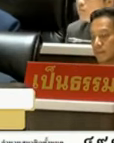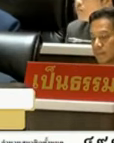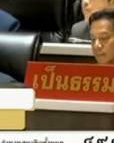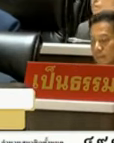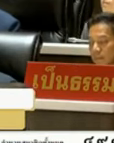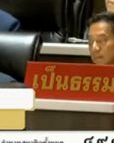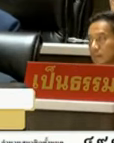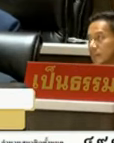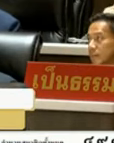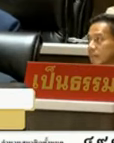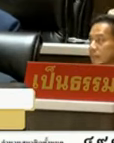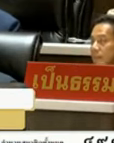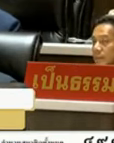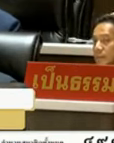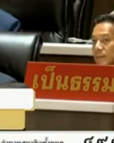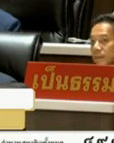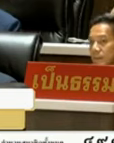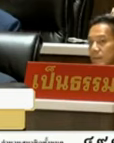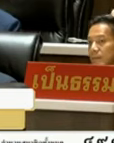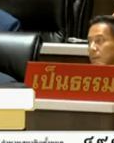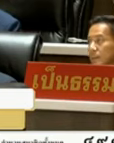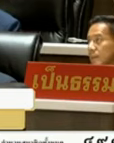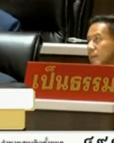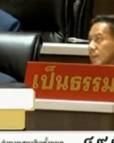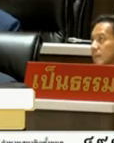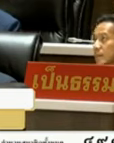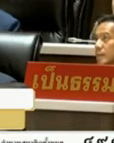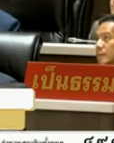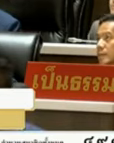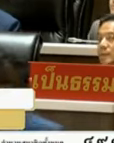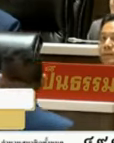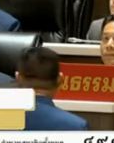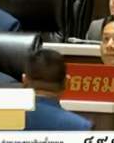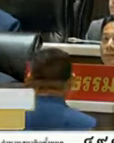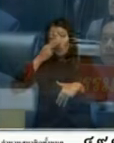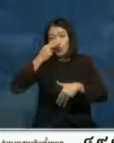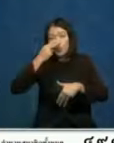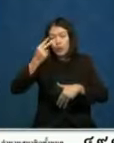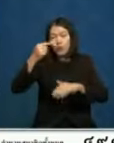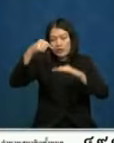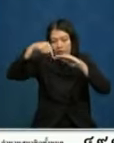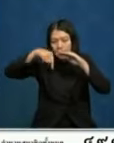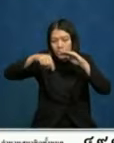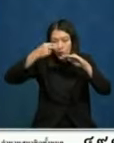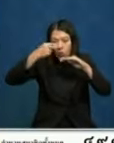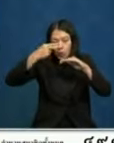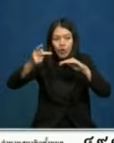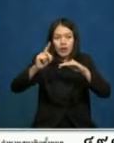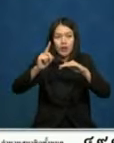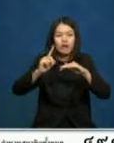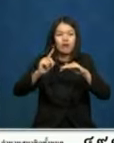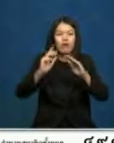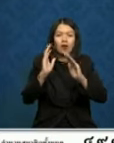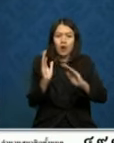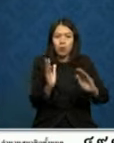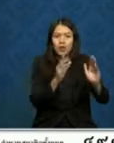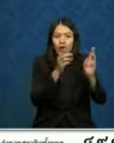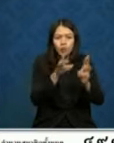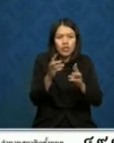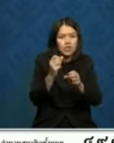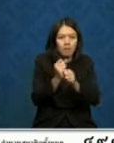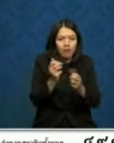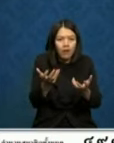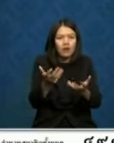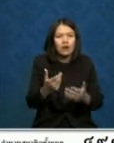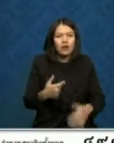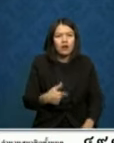เป็นหลักทำไมผมถึงพูดคำนี้ผมจะพาท่านประธานและพี่น้องประชาชนมาดูไส้ในตรงนี้ก่อนว่ากระบวนการมันเป็นยังไงและท